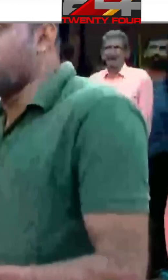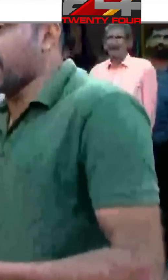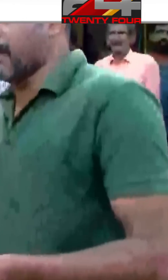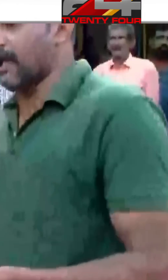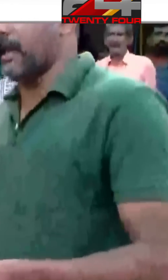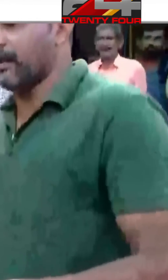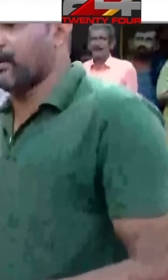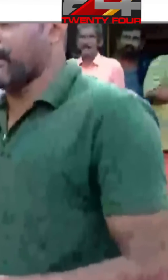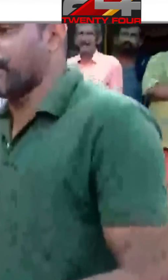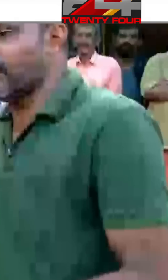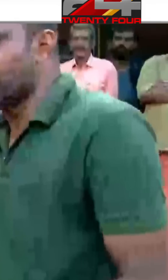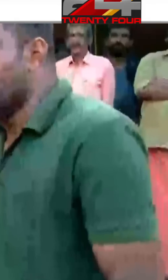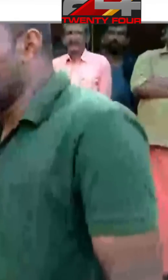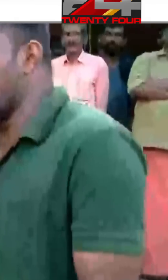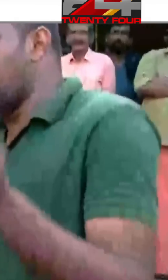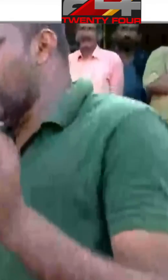മാറിലൊരാരോമേലുണ്ണി പിറന്നല്ലോ.